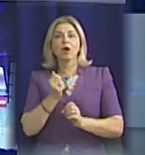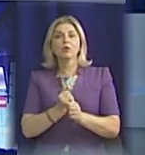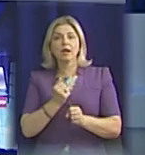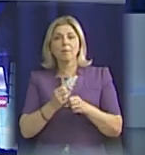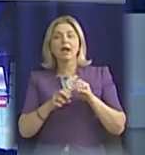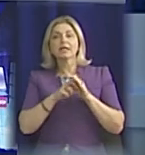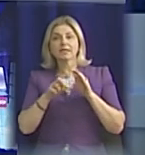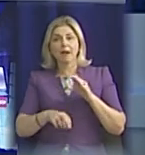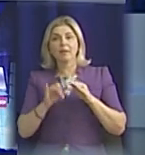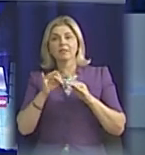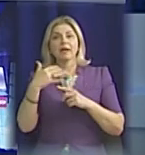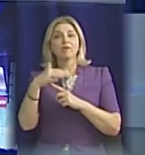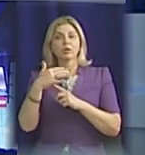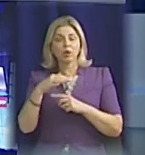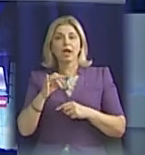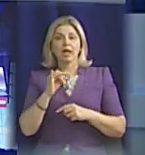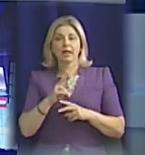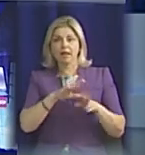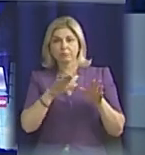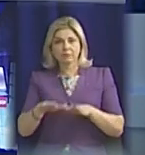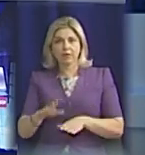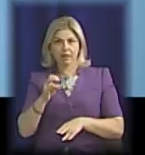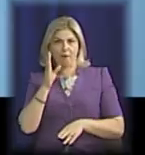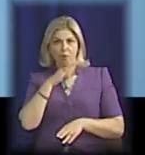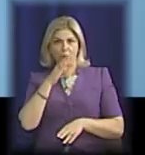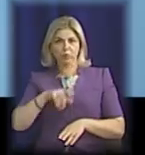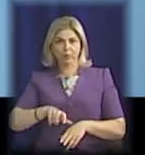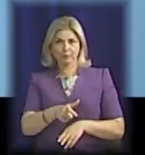стрибків з гвинтокрила із приземленням на воду.